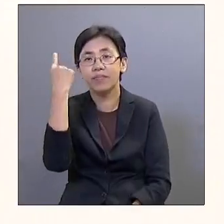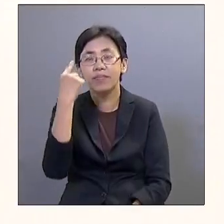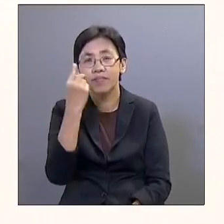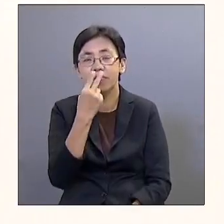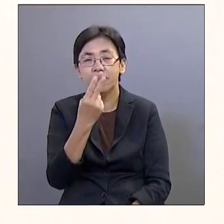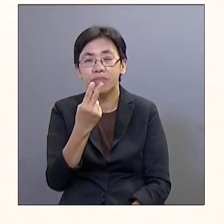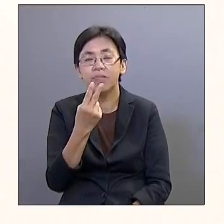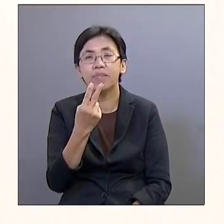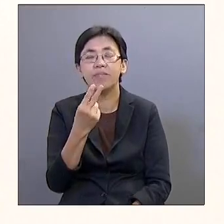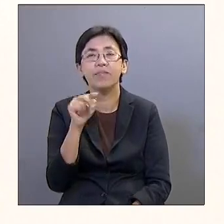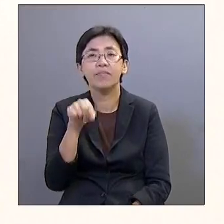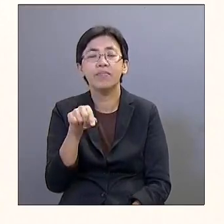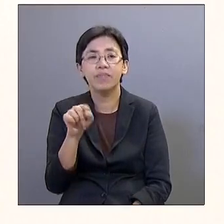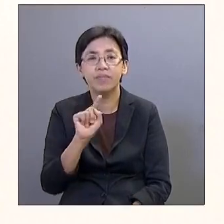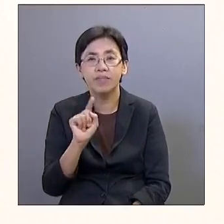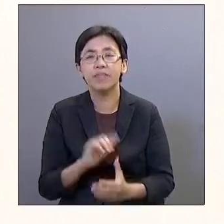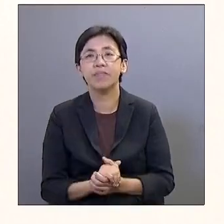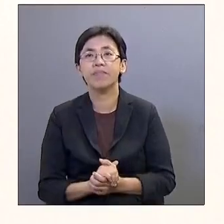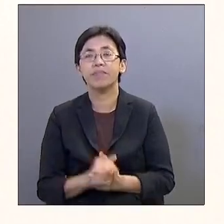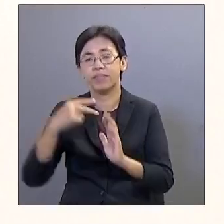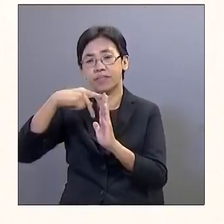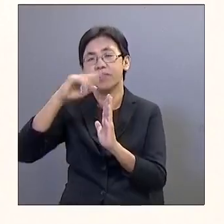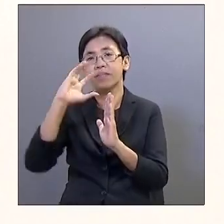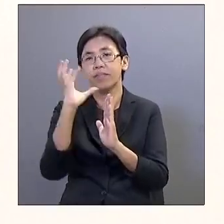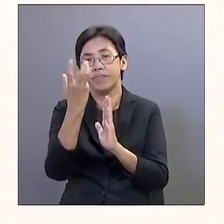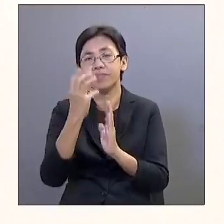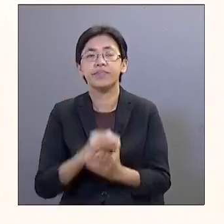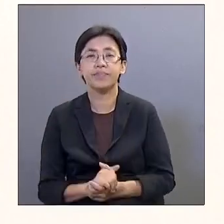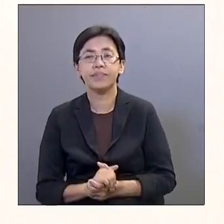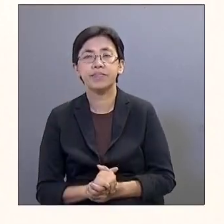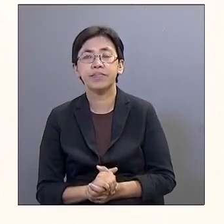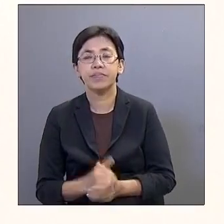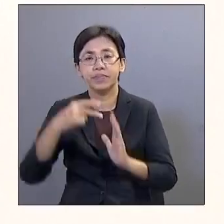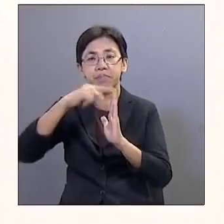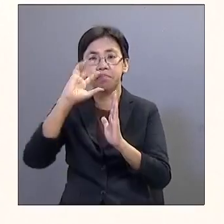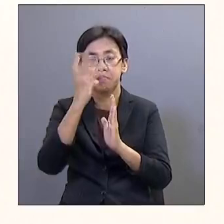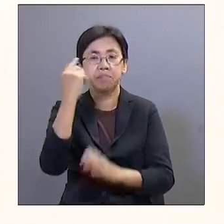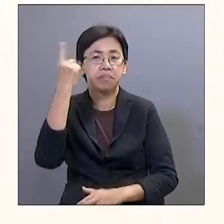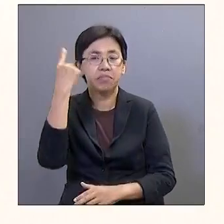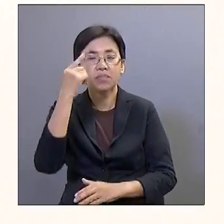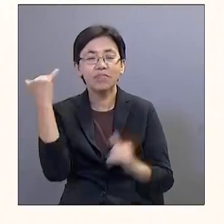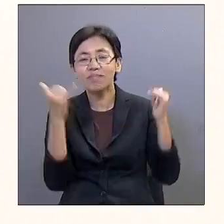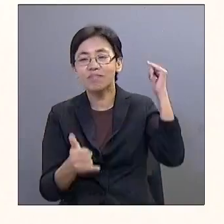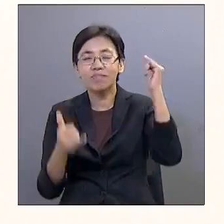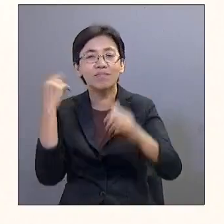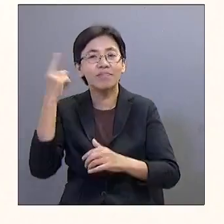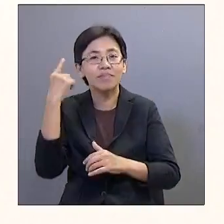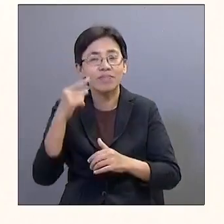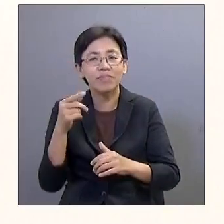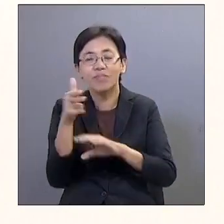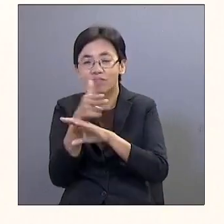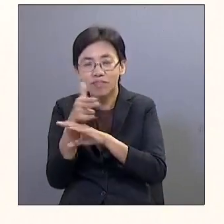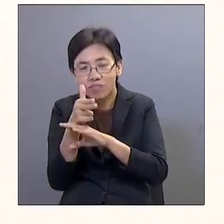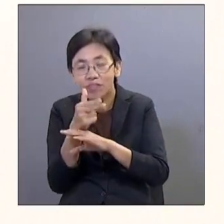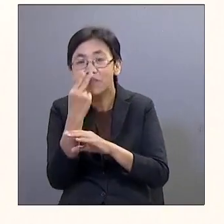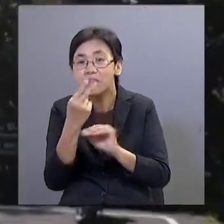านหินปุ่มผาชูธงของจังหวัดพิษณุโลกที่นั่นที่นั่นเองก็มีหลายนักท่องเที่ยวเดินทางไปเที่ยวกันแล้วเราเก็บภาพบรรยากาศมาฝากกัน